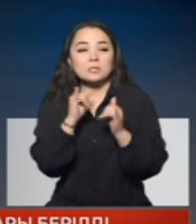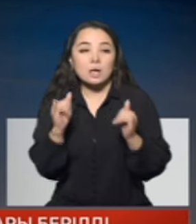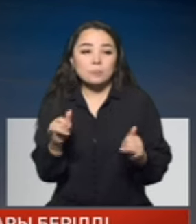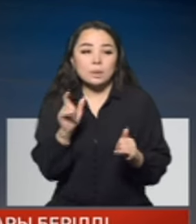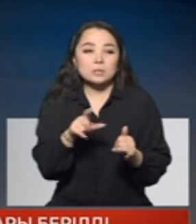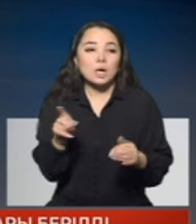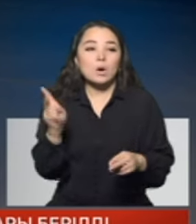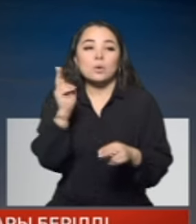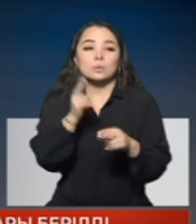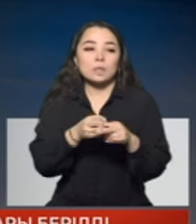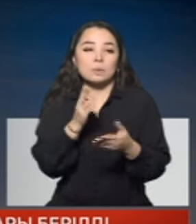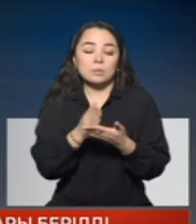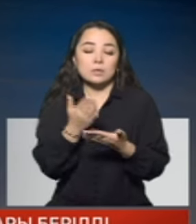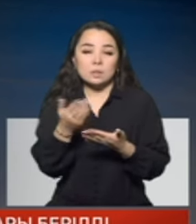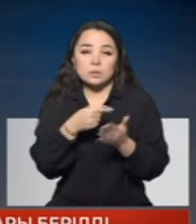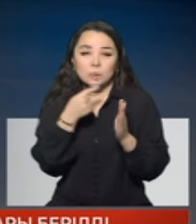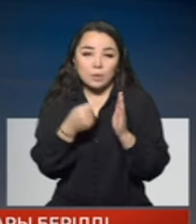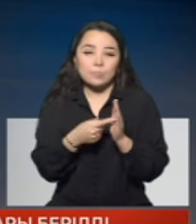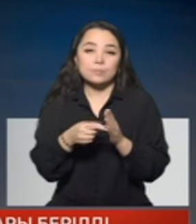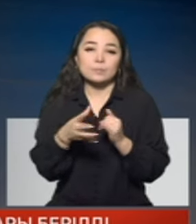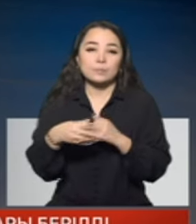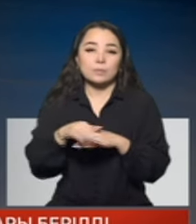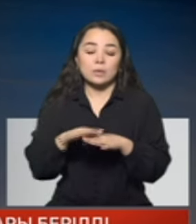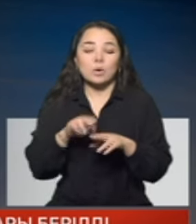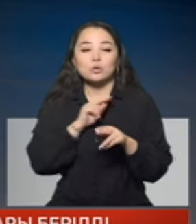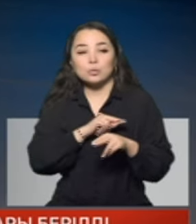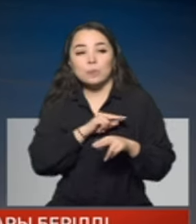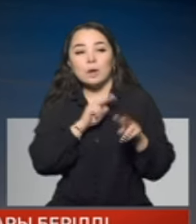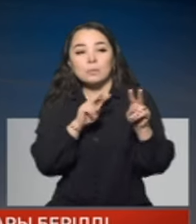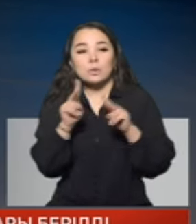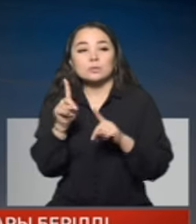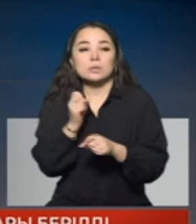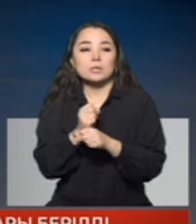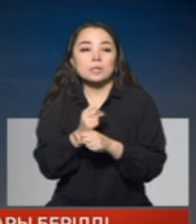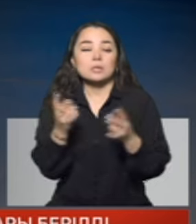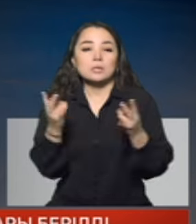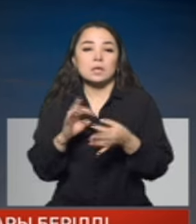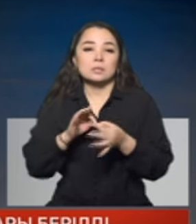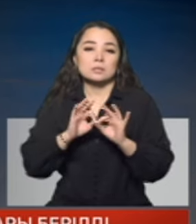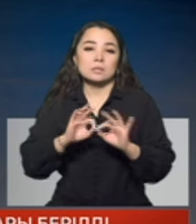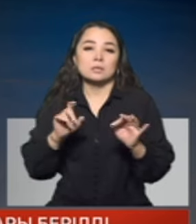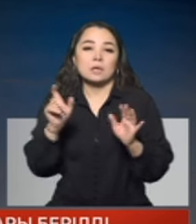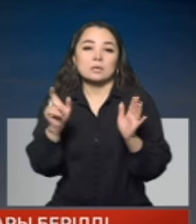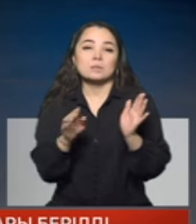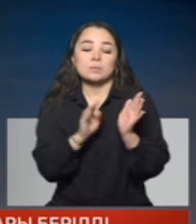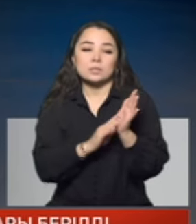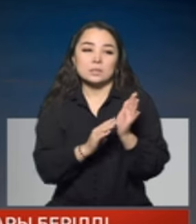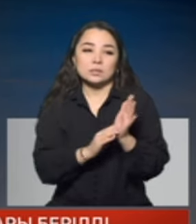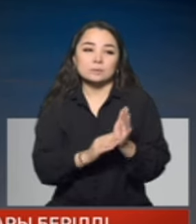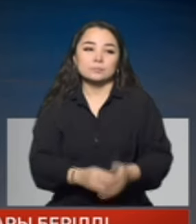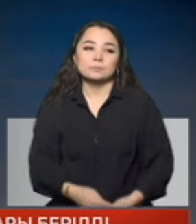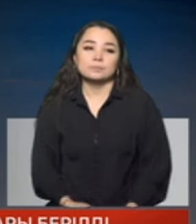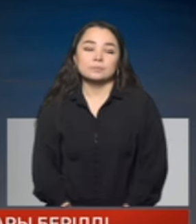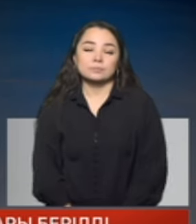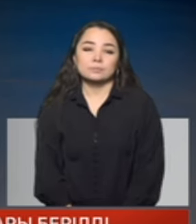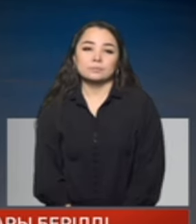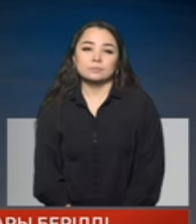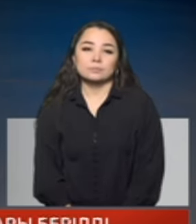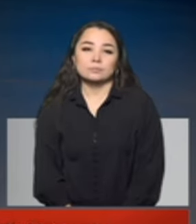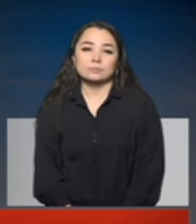асыратындарға тосқауыл бар ма? Қорлардың жұмысын бақылау үшін не істеу керек? Әріптесім Айдана Қуантхан зерттеп көрген